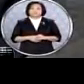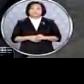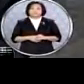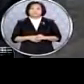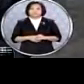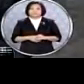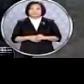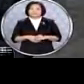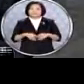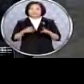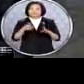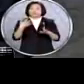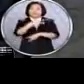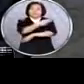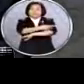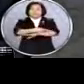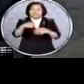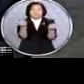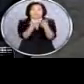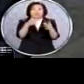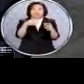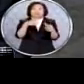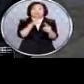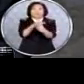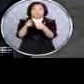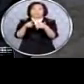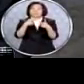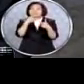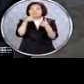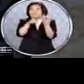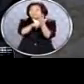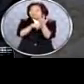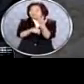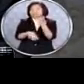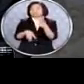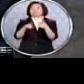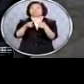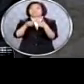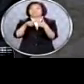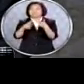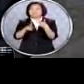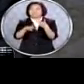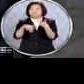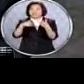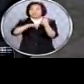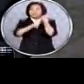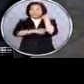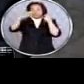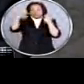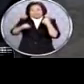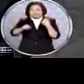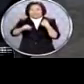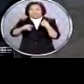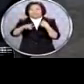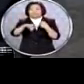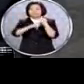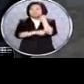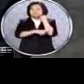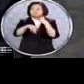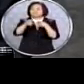从江国庆案到白玫瑰运动，恐龙的判决和恐龙法